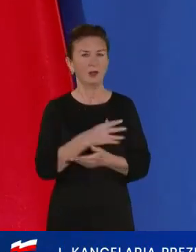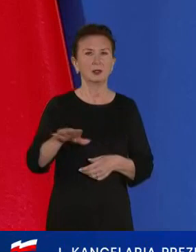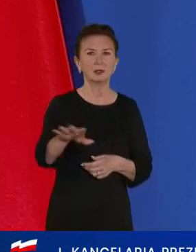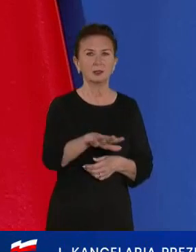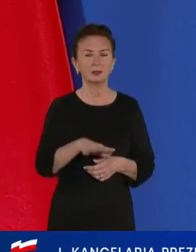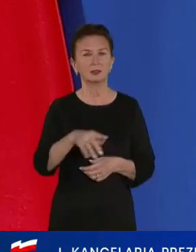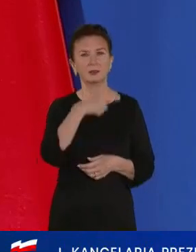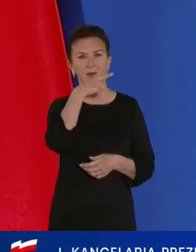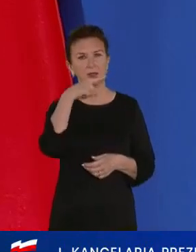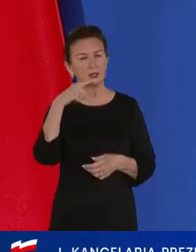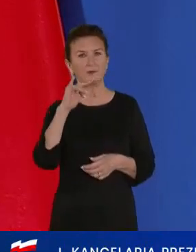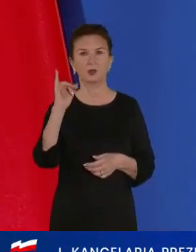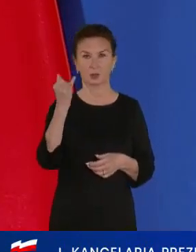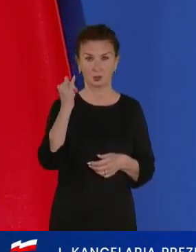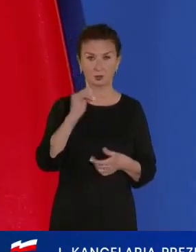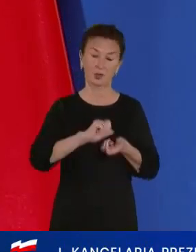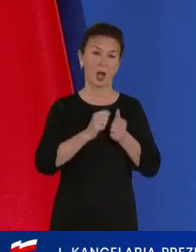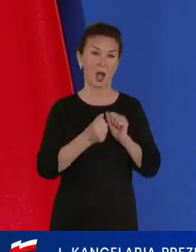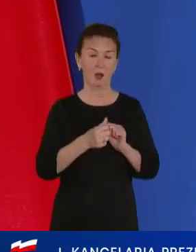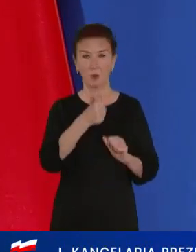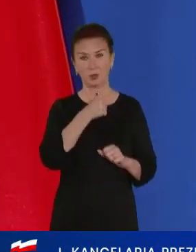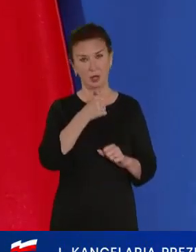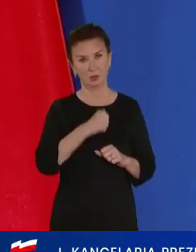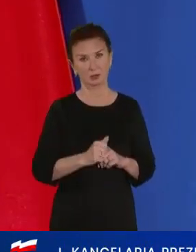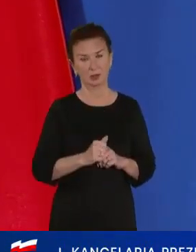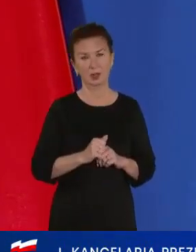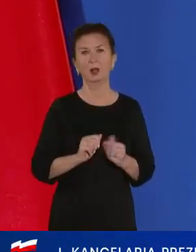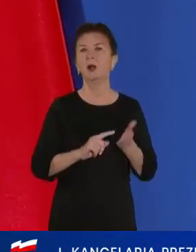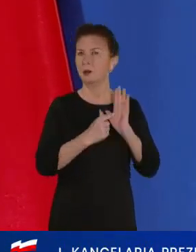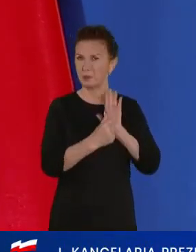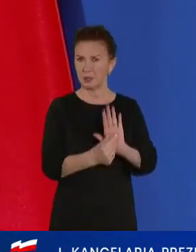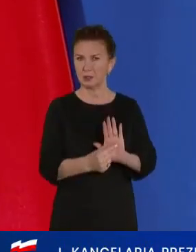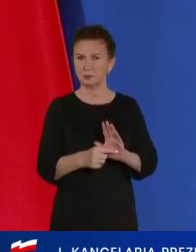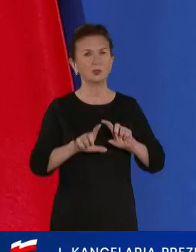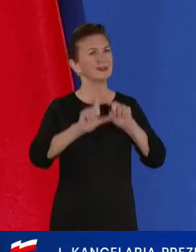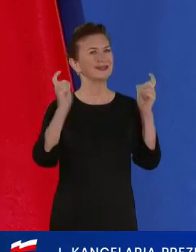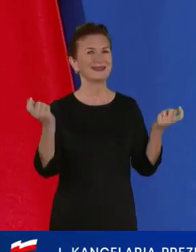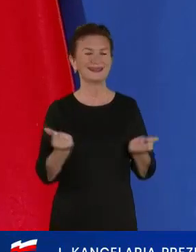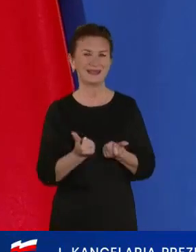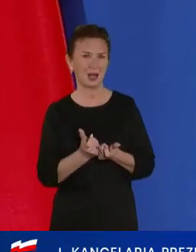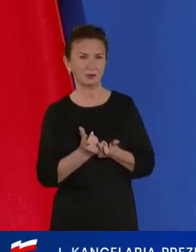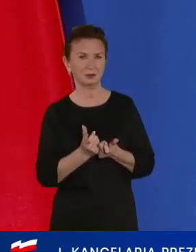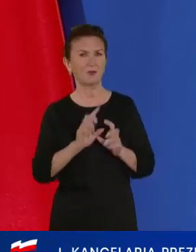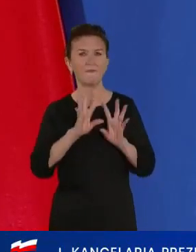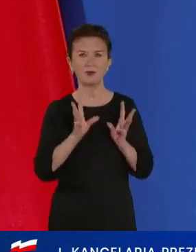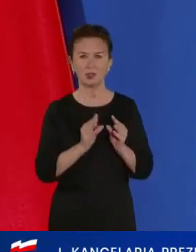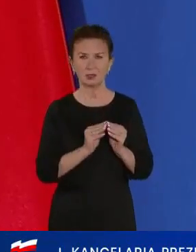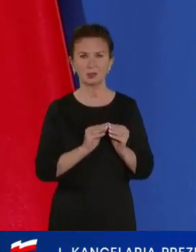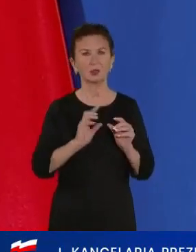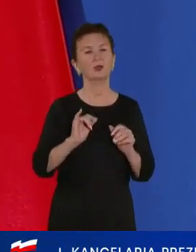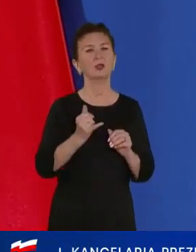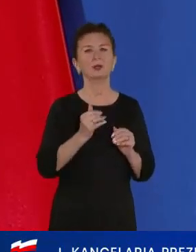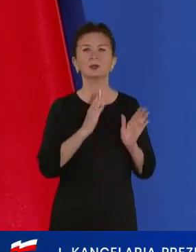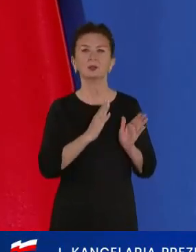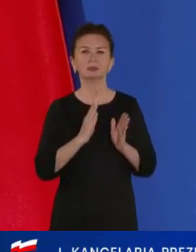strefy żółtej, a nawet do strefy zielonej. Prezentujemy zatem kompleksowy zestaw instrumentów